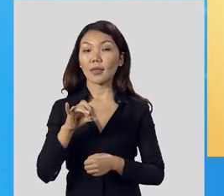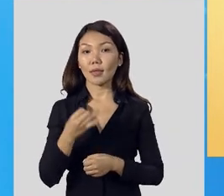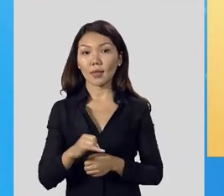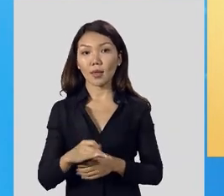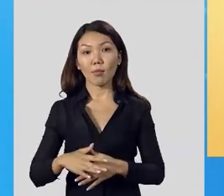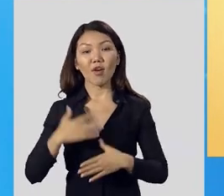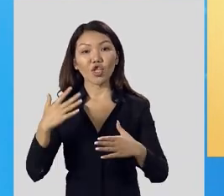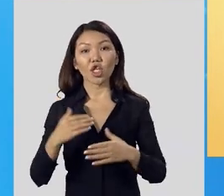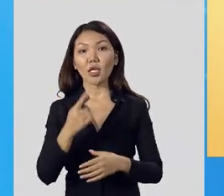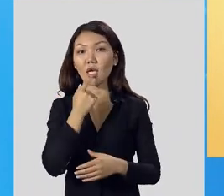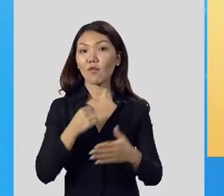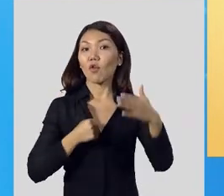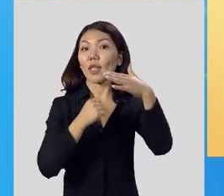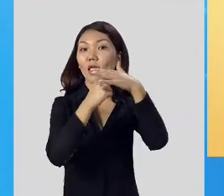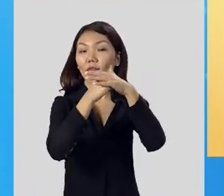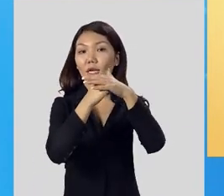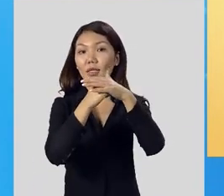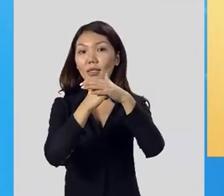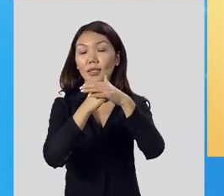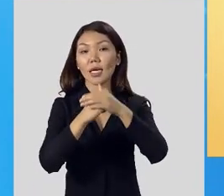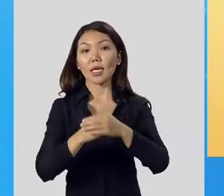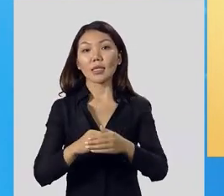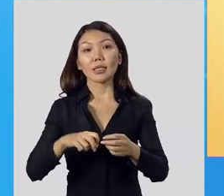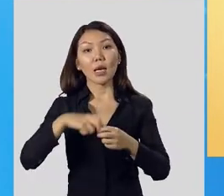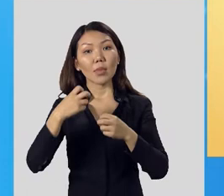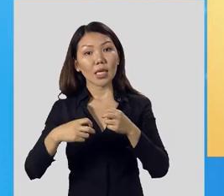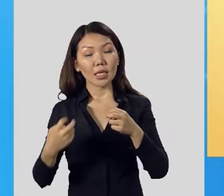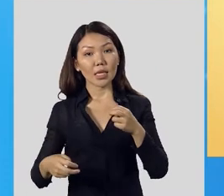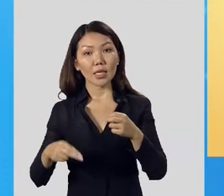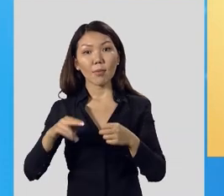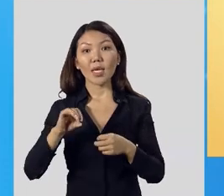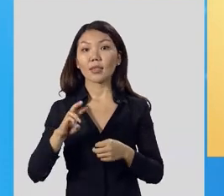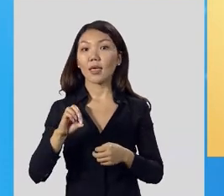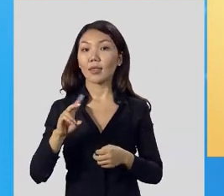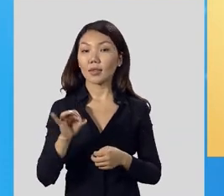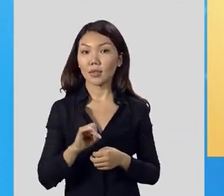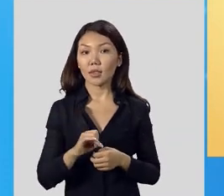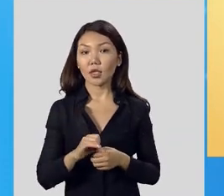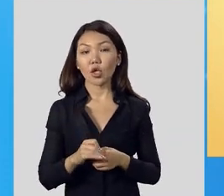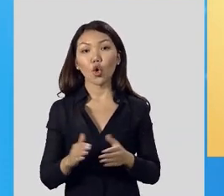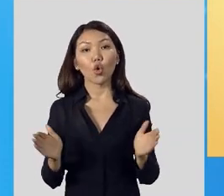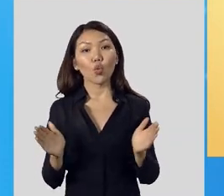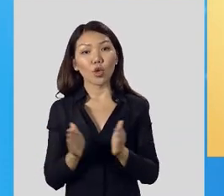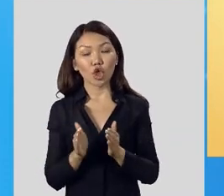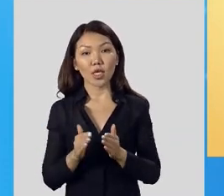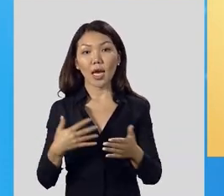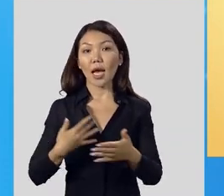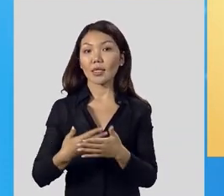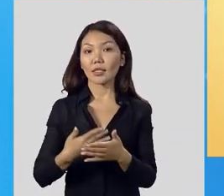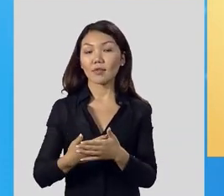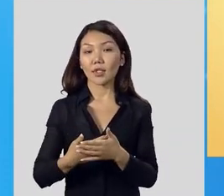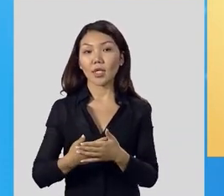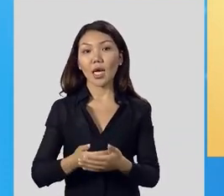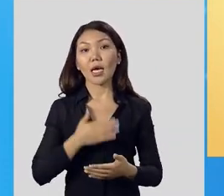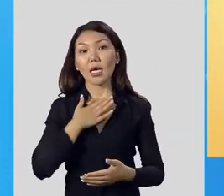кровяного давления, замедление перистальтики, уменьшение активности, расслабление